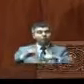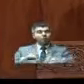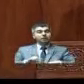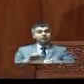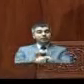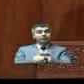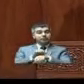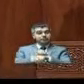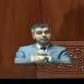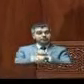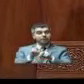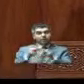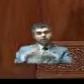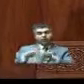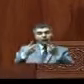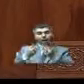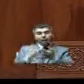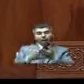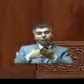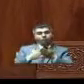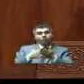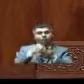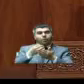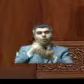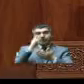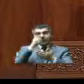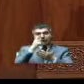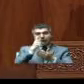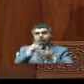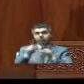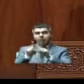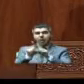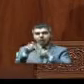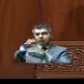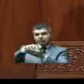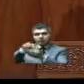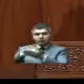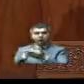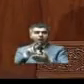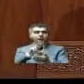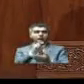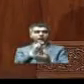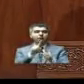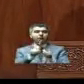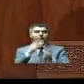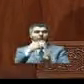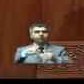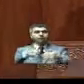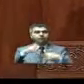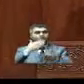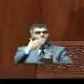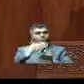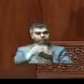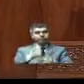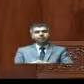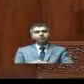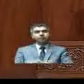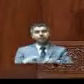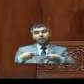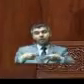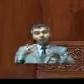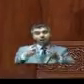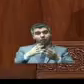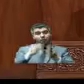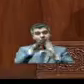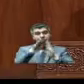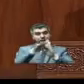وزارة الداخلية من أجل تأمين تتبع تطور الوضع وتنسيق عملية التدخل، تفعيل